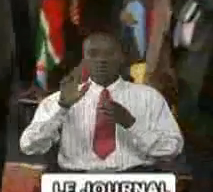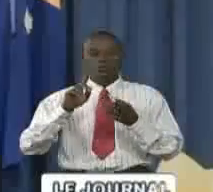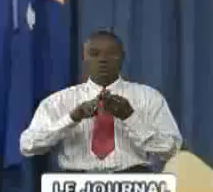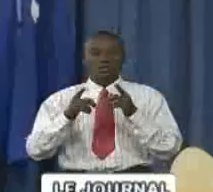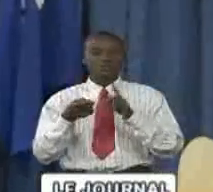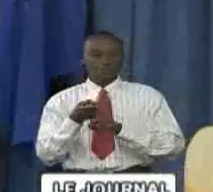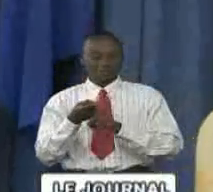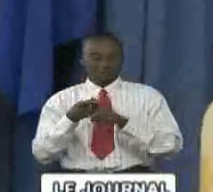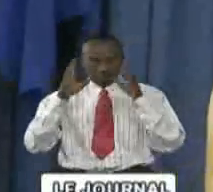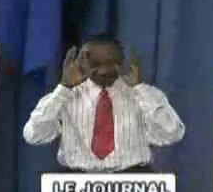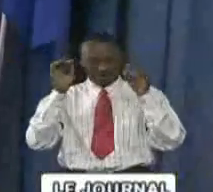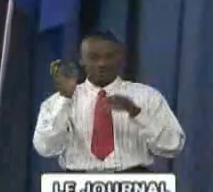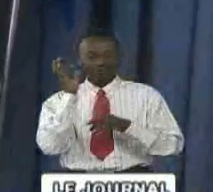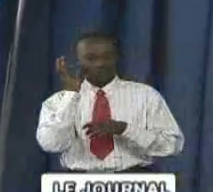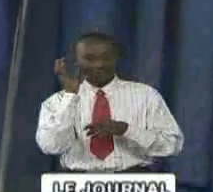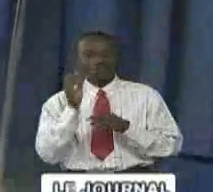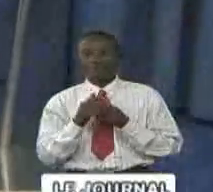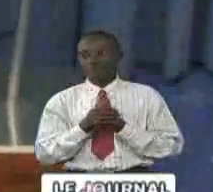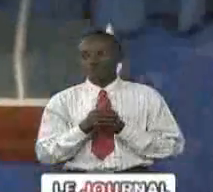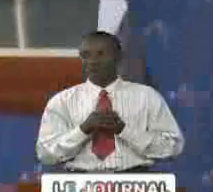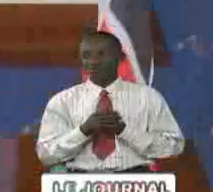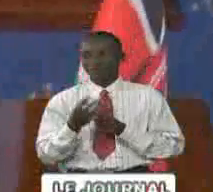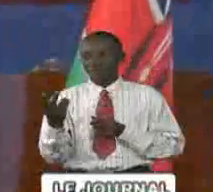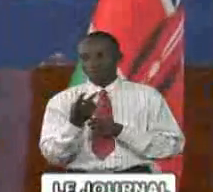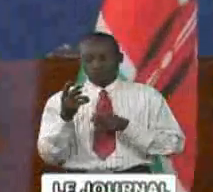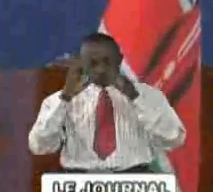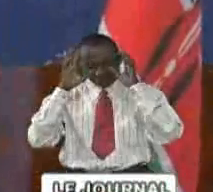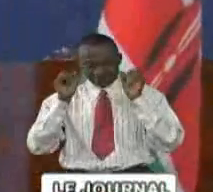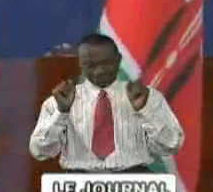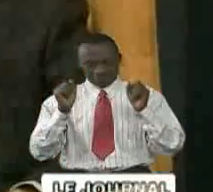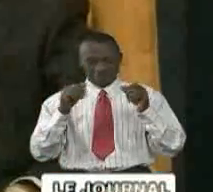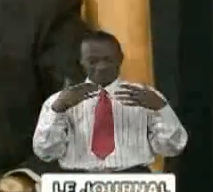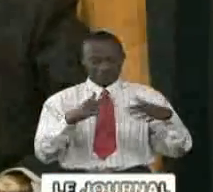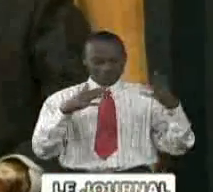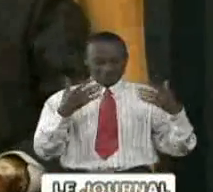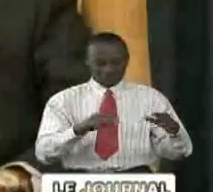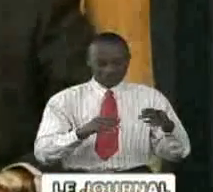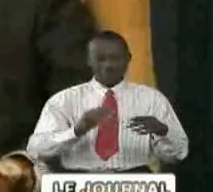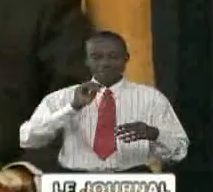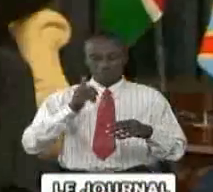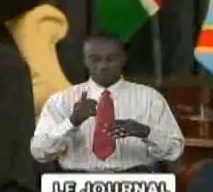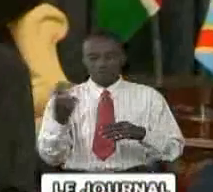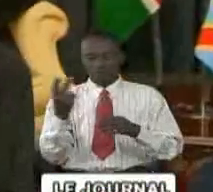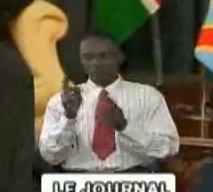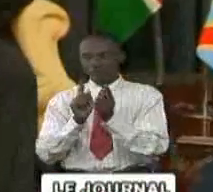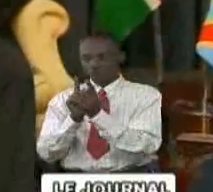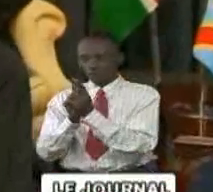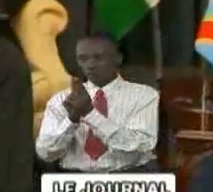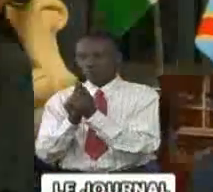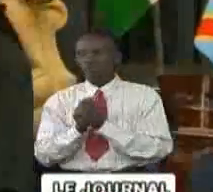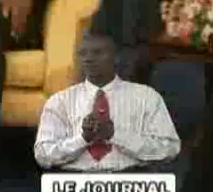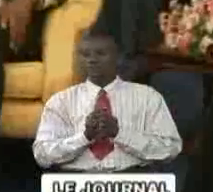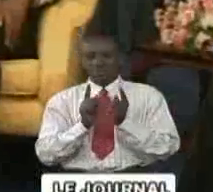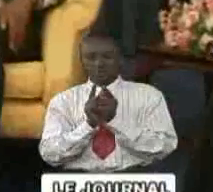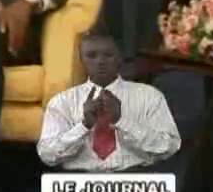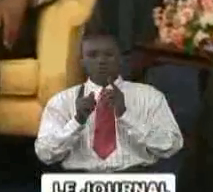matinée. Ces deux chefs d'État se sont rencontrés au lendemain de l'investiture du président Hote, le quatrième élu qui monte au trône après